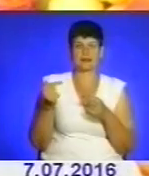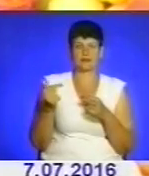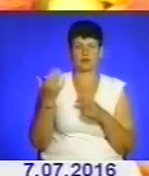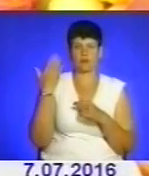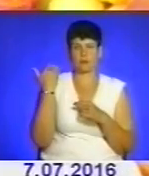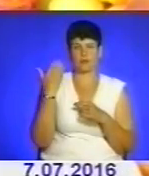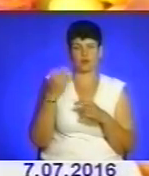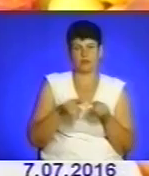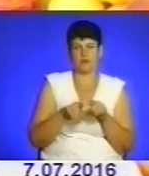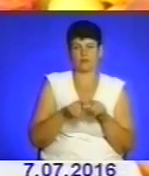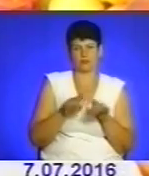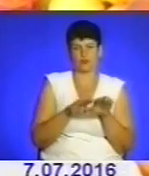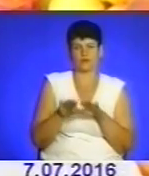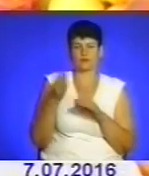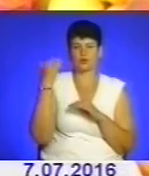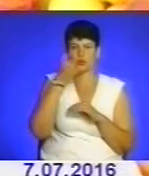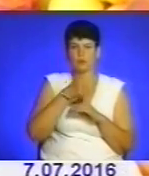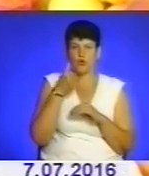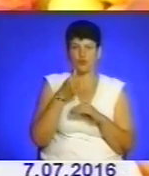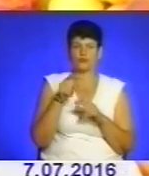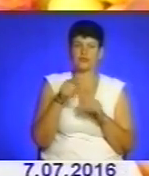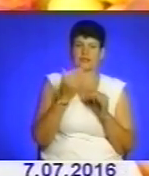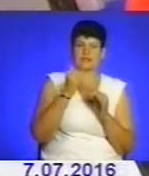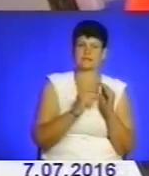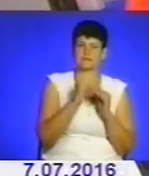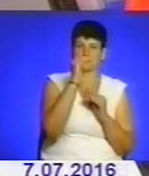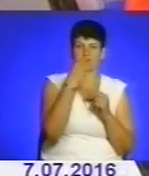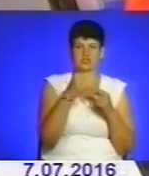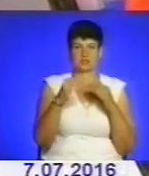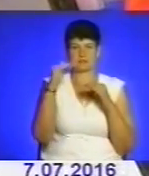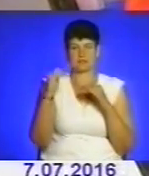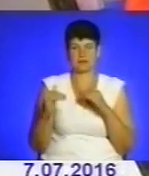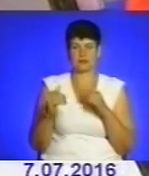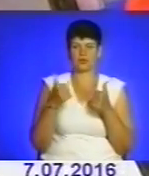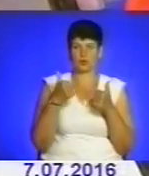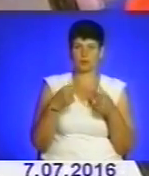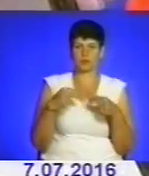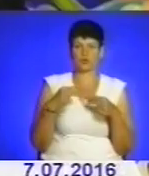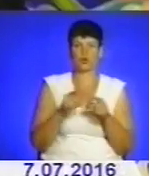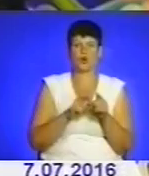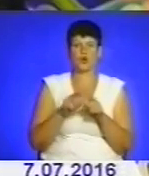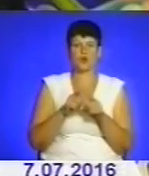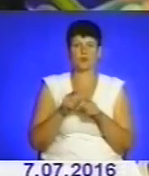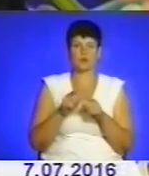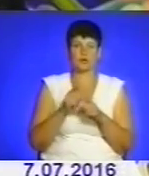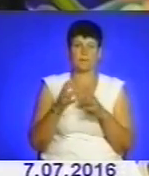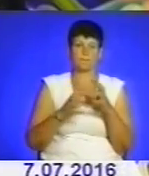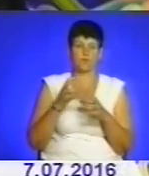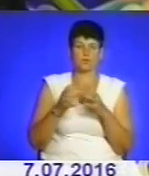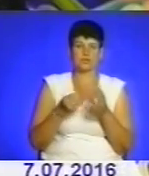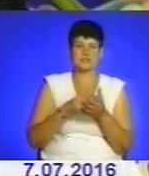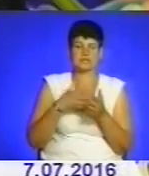роком. Проте вартість одних постійно піднімається, а інших спадає. Добре продаються огірки та помідори. Ціни на овочі та фрукти, як